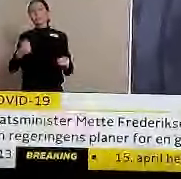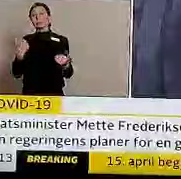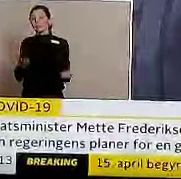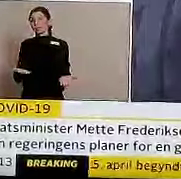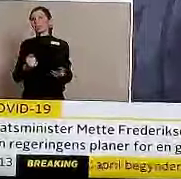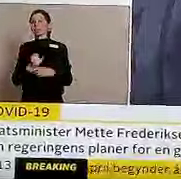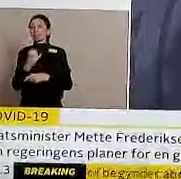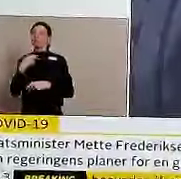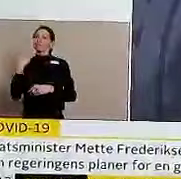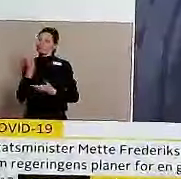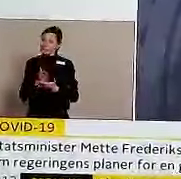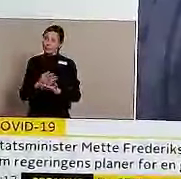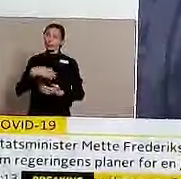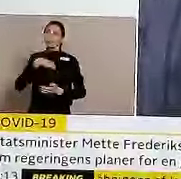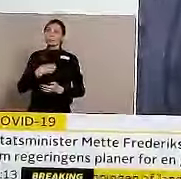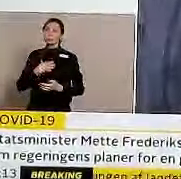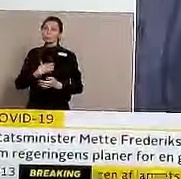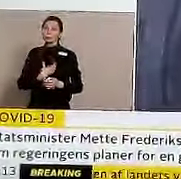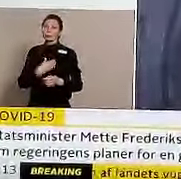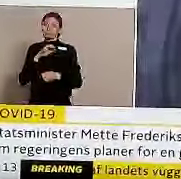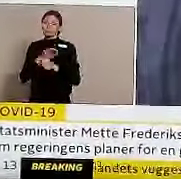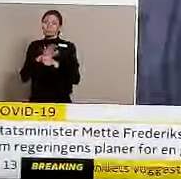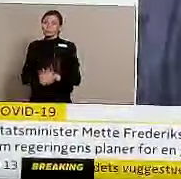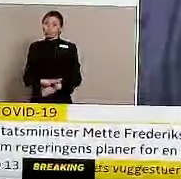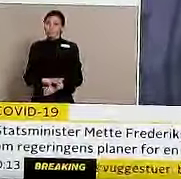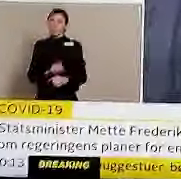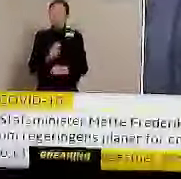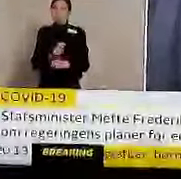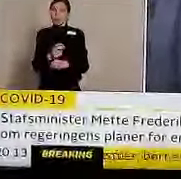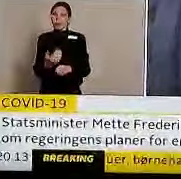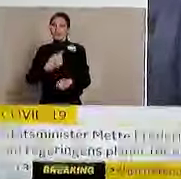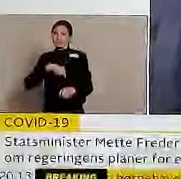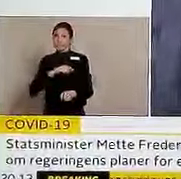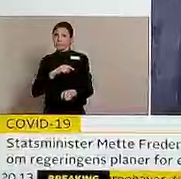الثالث مؤتمر صحفي تقوم به رئاسة الوزراء